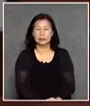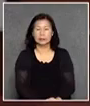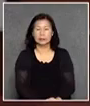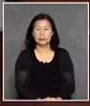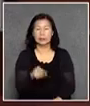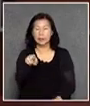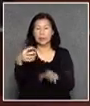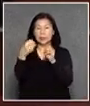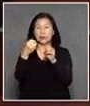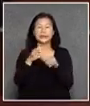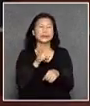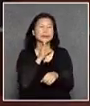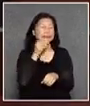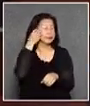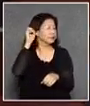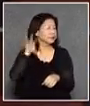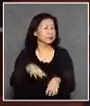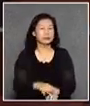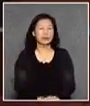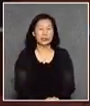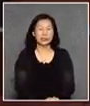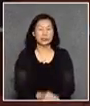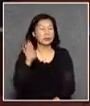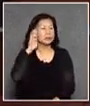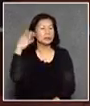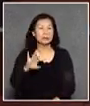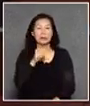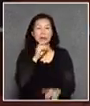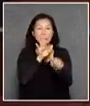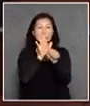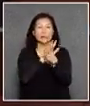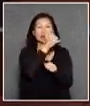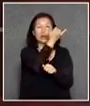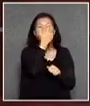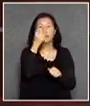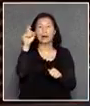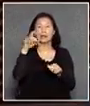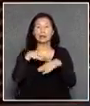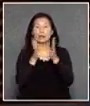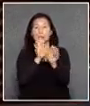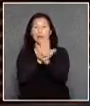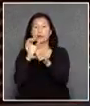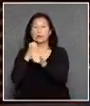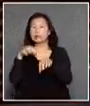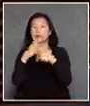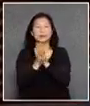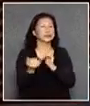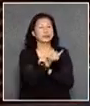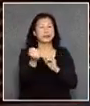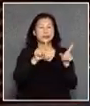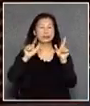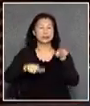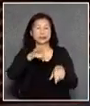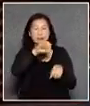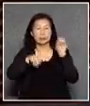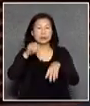是即是跟你講的是浪費氣的，講就講，是不是即是可以幫689做得嘢嗰啲人全部都是廢人嚟嘅，個個都係